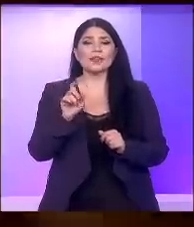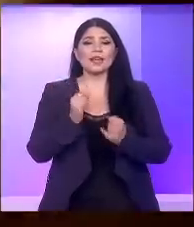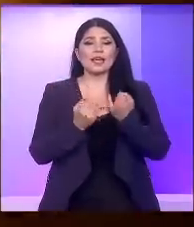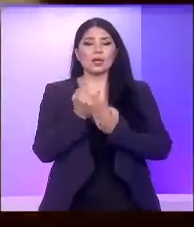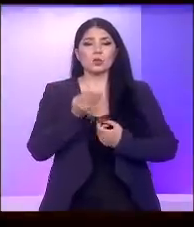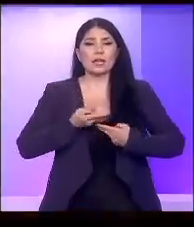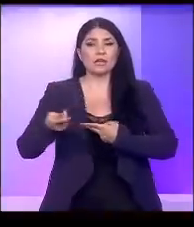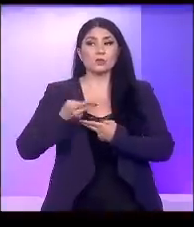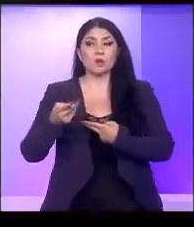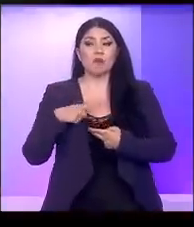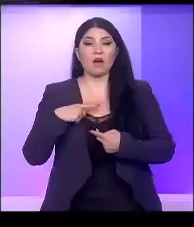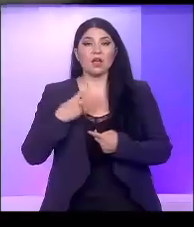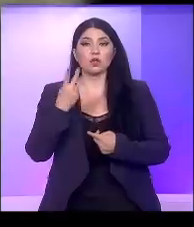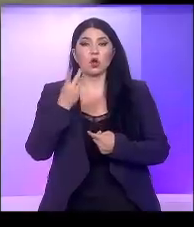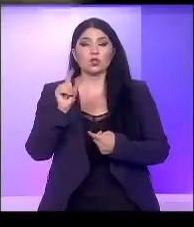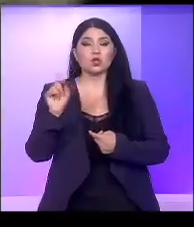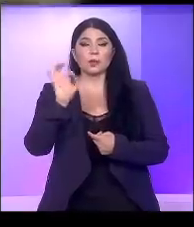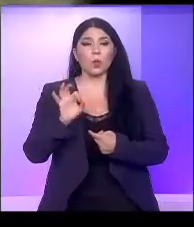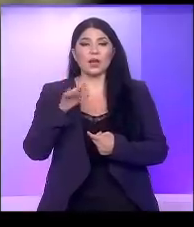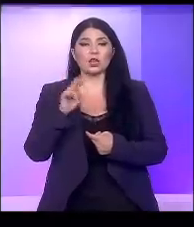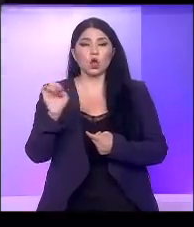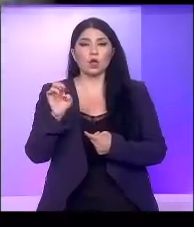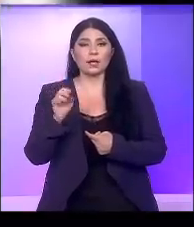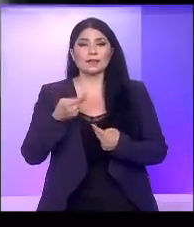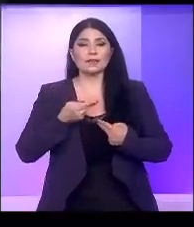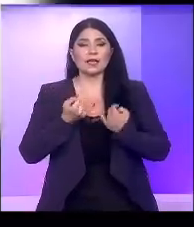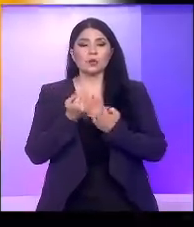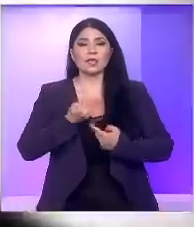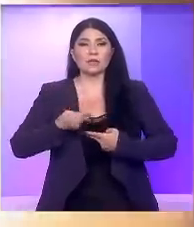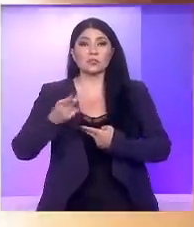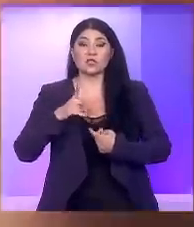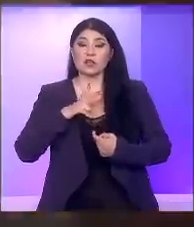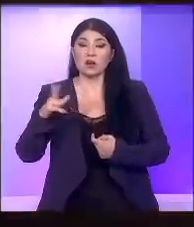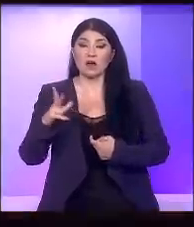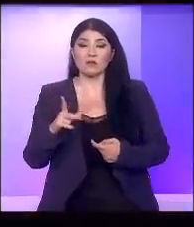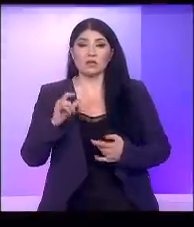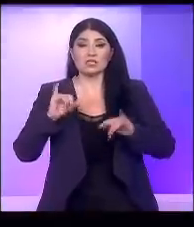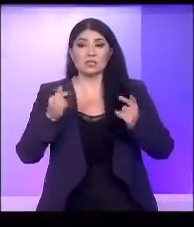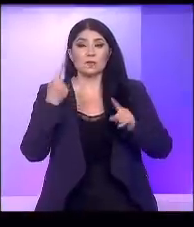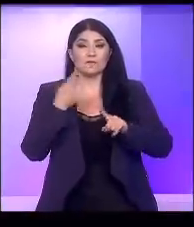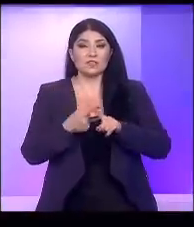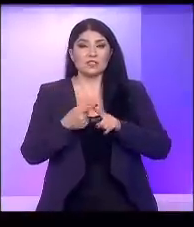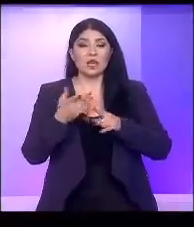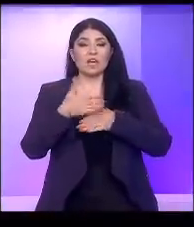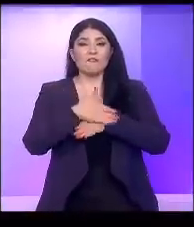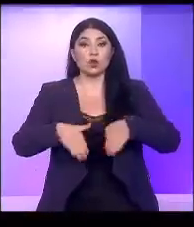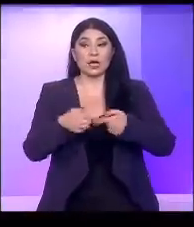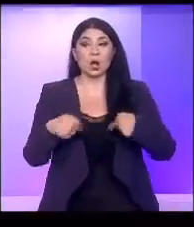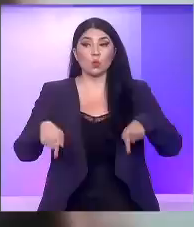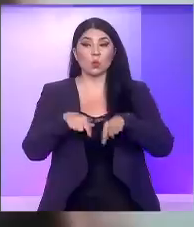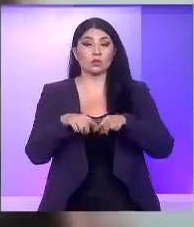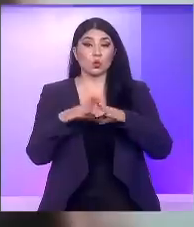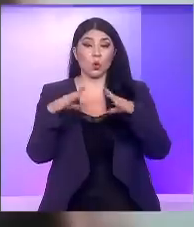export, vor avea un nivel de 20 de milioane de tone de grâu de export. Este extrem de grav că se întâmplă exact lângă frontiera